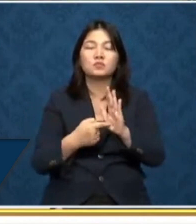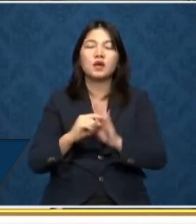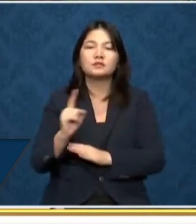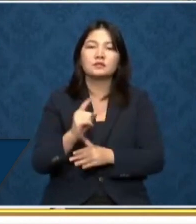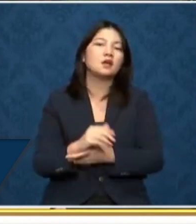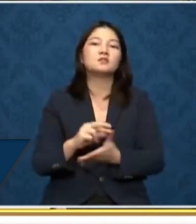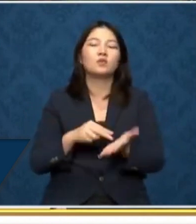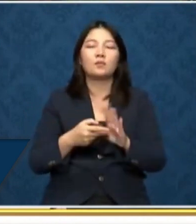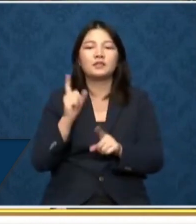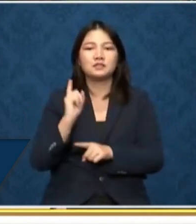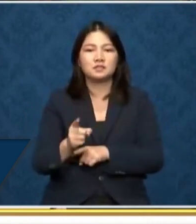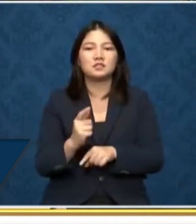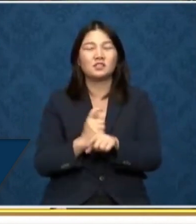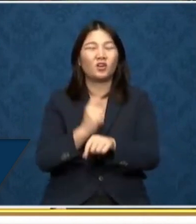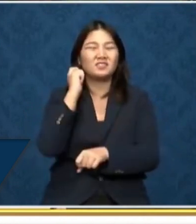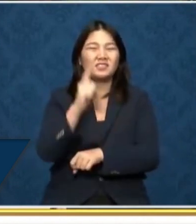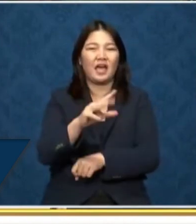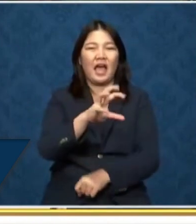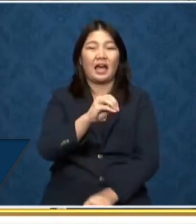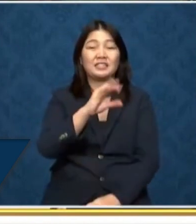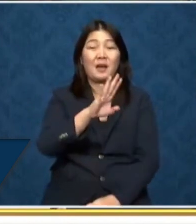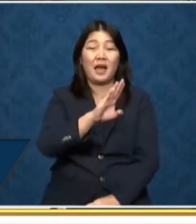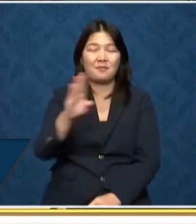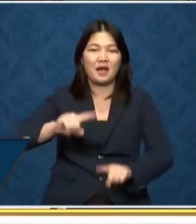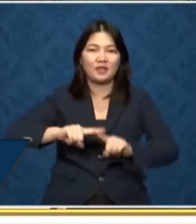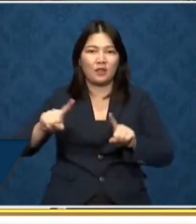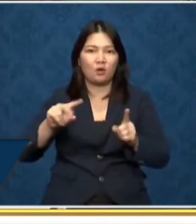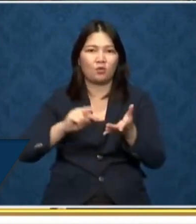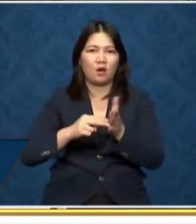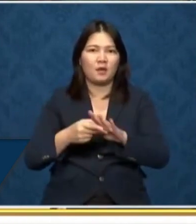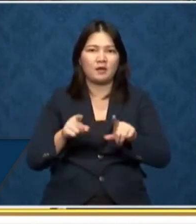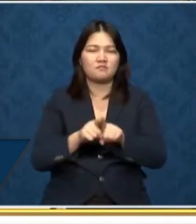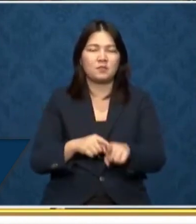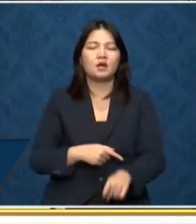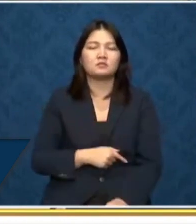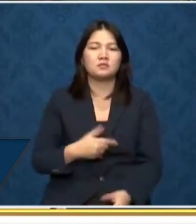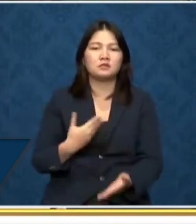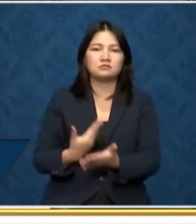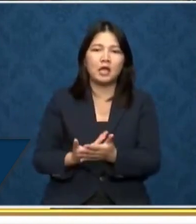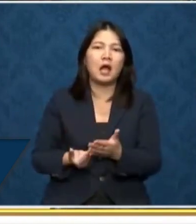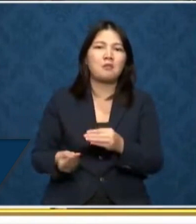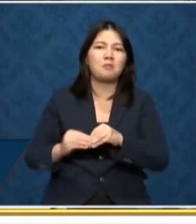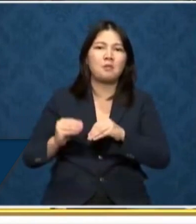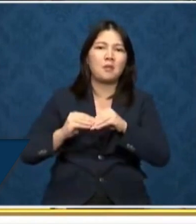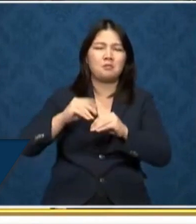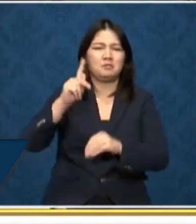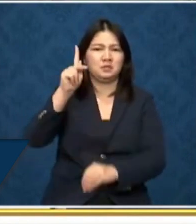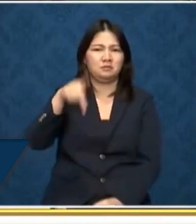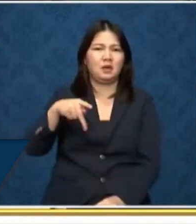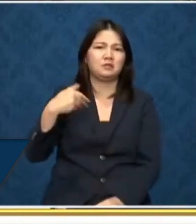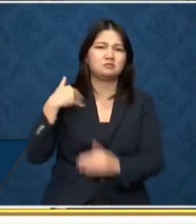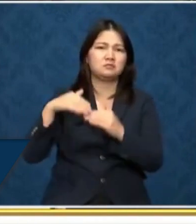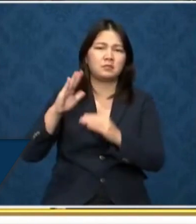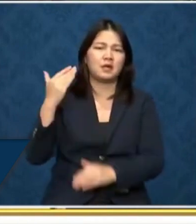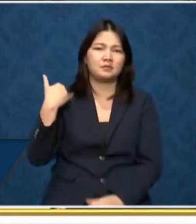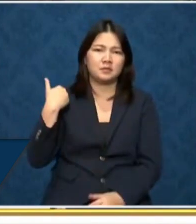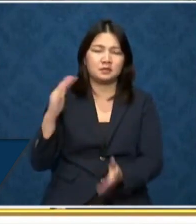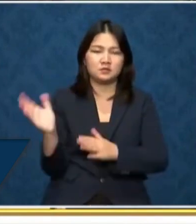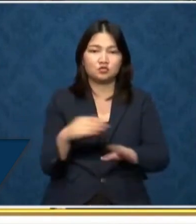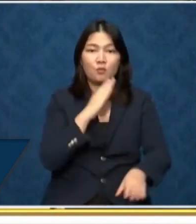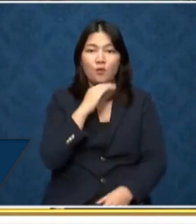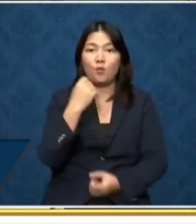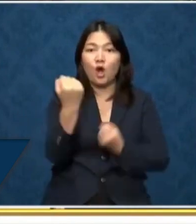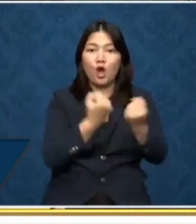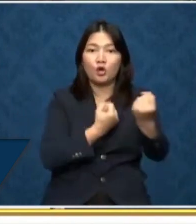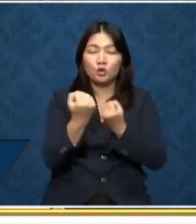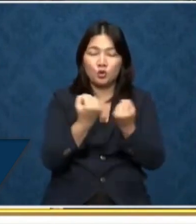ที่55บาทแต่กลับมีการเรียกเก็บเงินเกินจำนวนตามจริงถึงหลายพันบาทหรือการเรียกเก็บค่าโอนรถเมื่อผ่อนหมดแล้